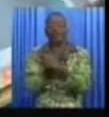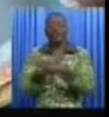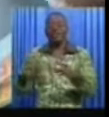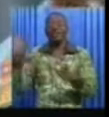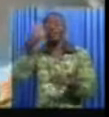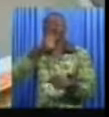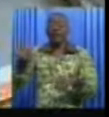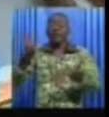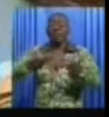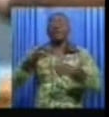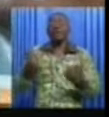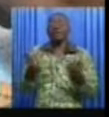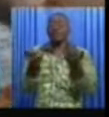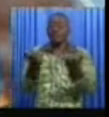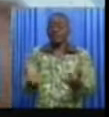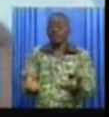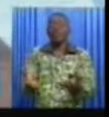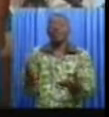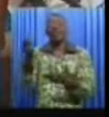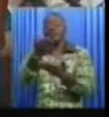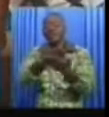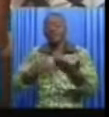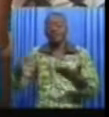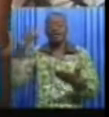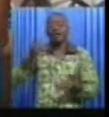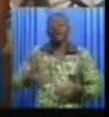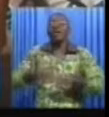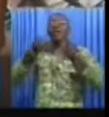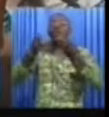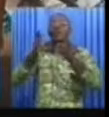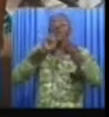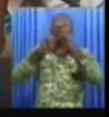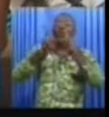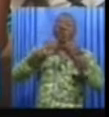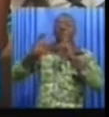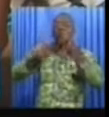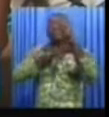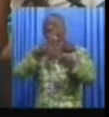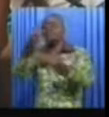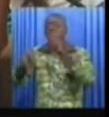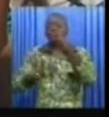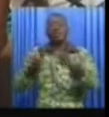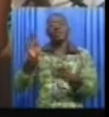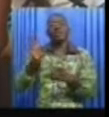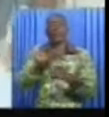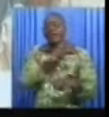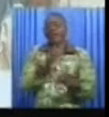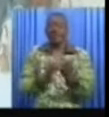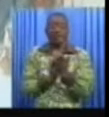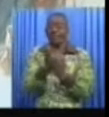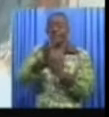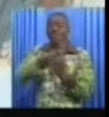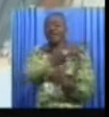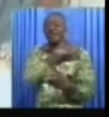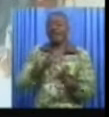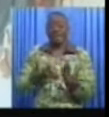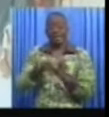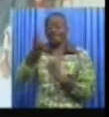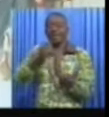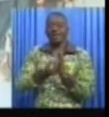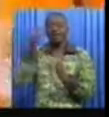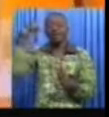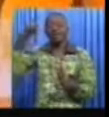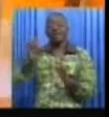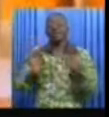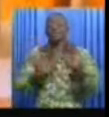en cause les certitudes, à donner la parole aux cinéastes et au public dans un dialogue franc et direct. Au fil des années, le festival est